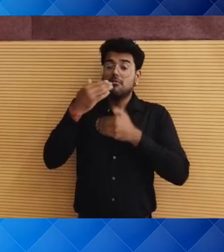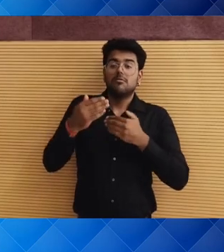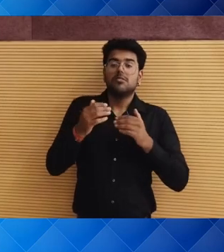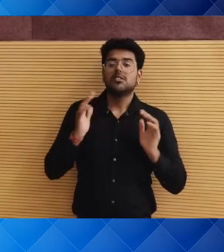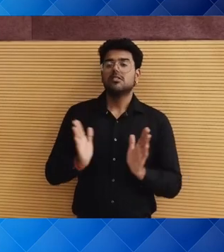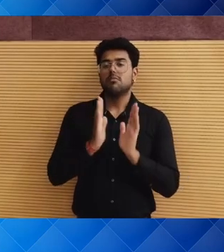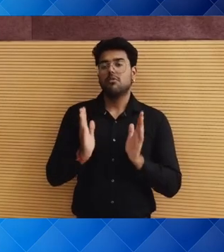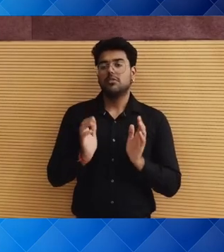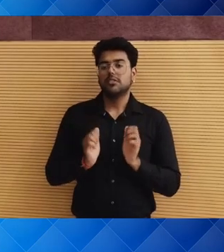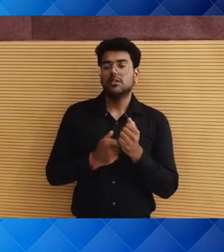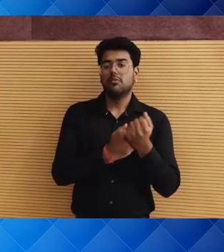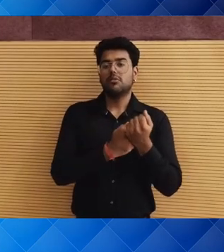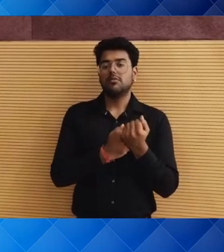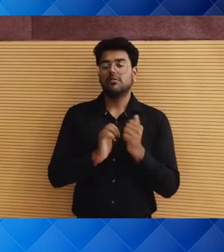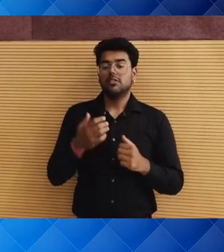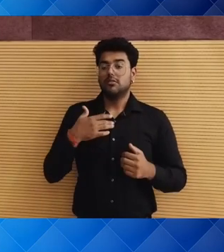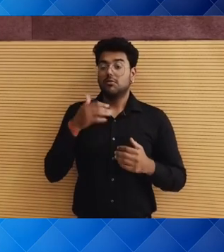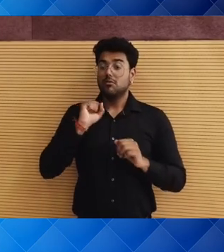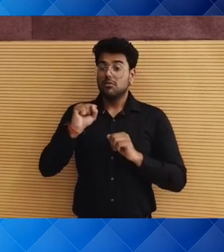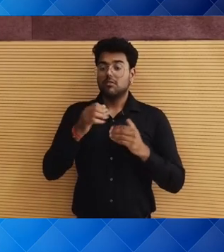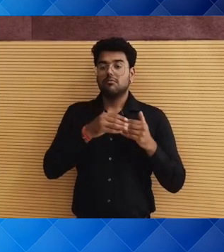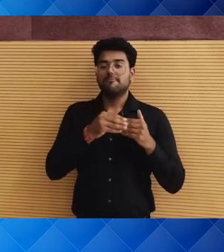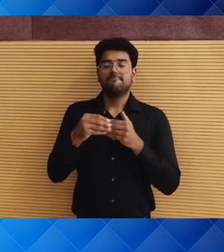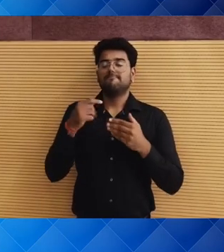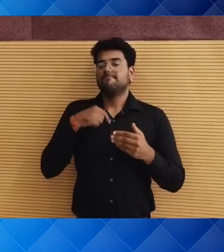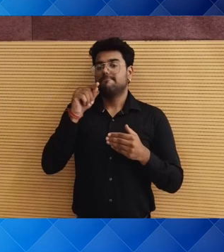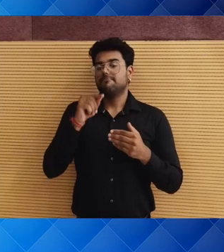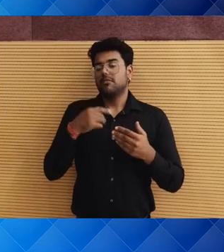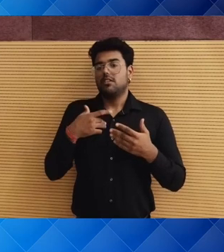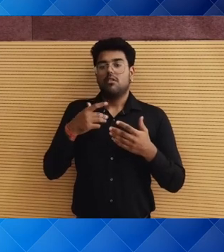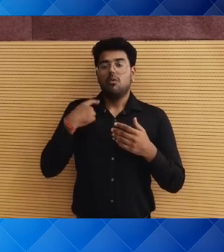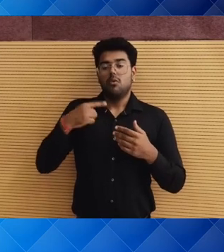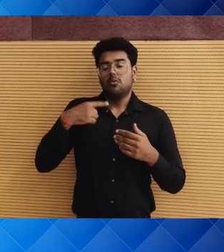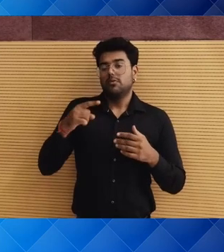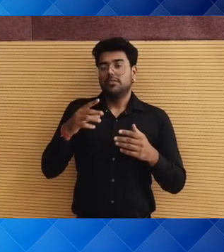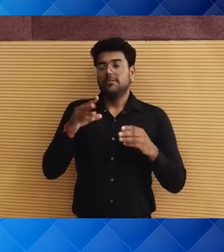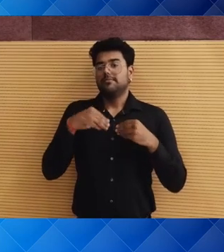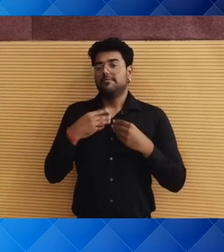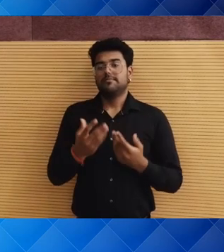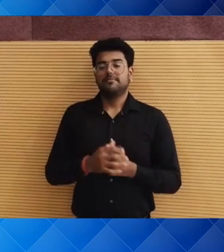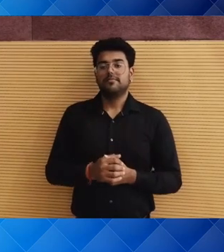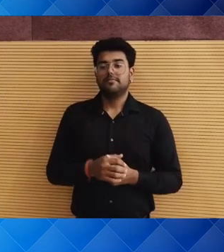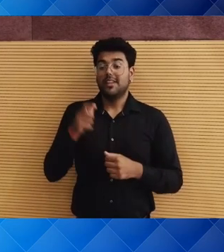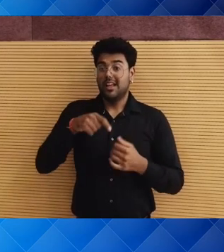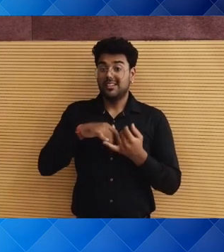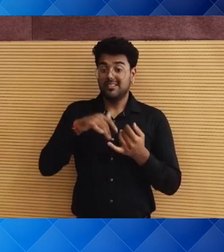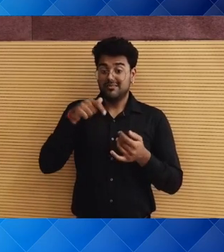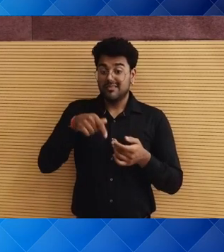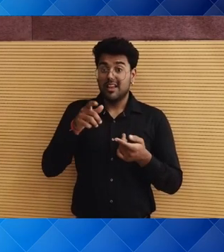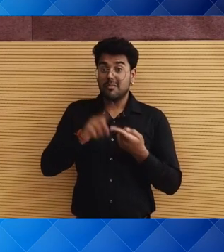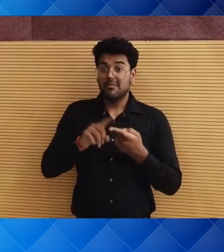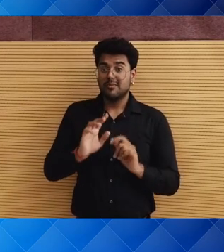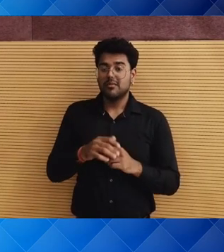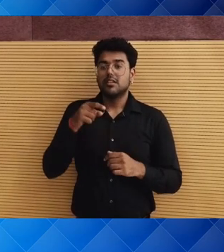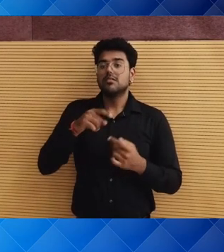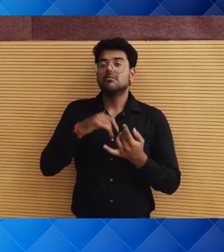किया। उनका मार्गदर्शन हमेशा हमारे लिए एक मील का पत्थर साबित हुआ और आज हम जिस स्थिति में पहुँचे हैं,